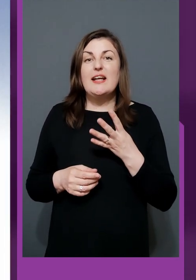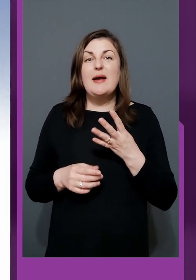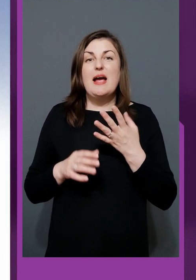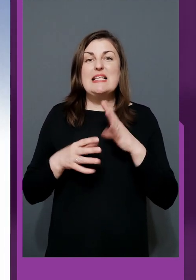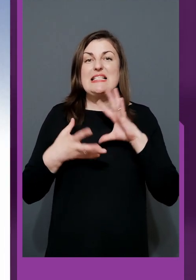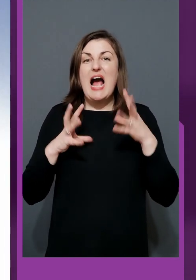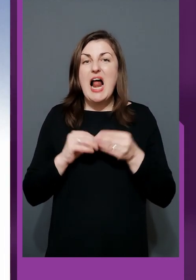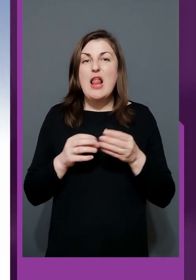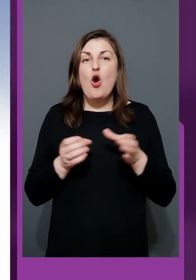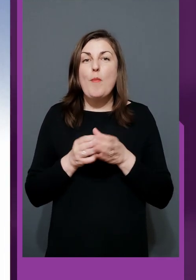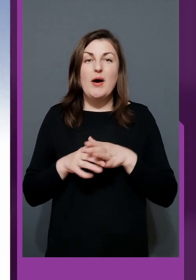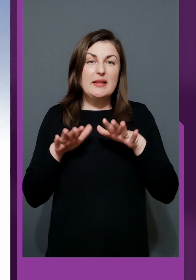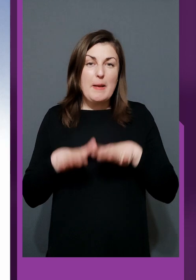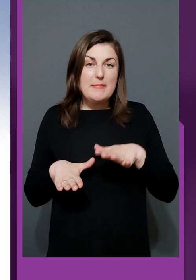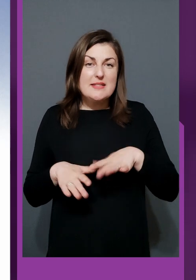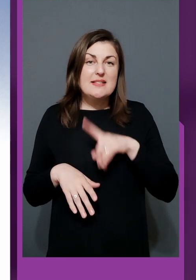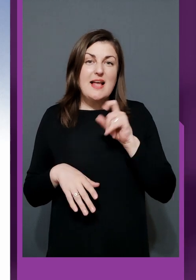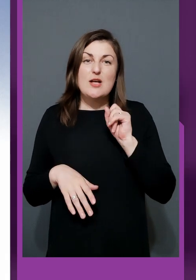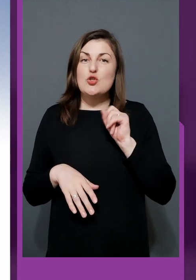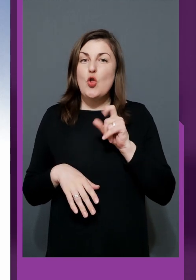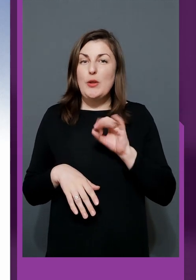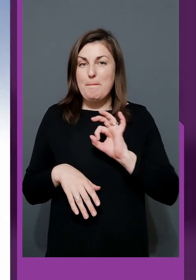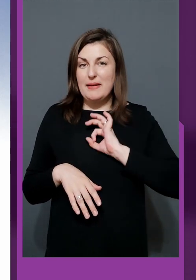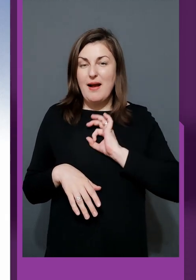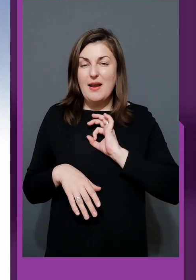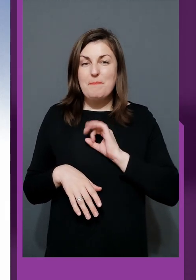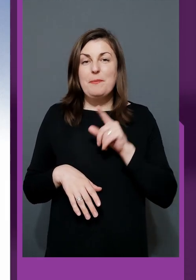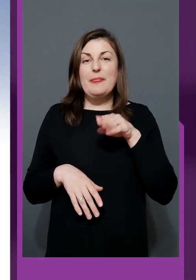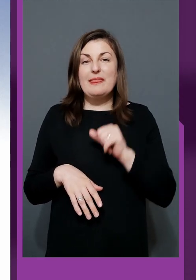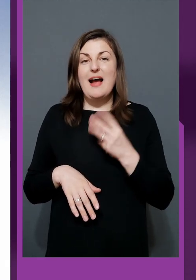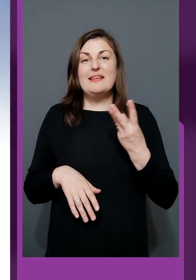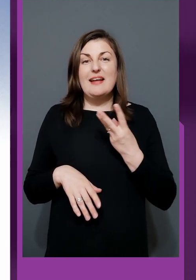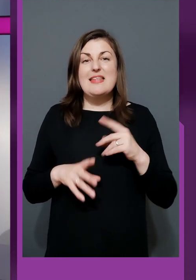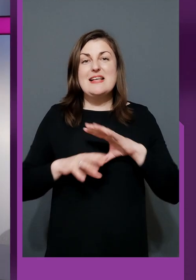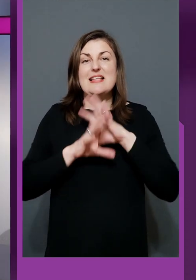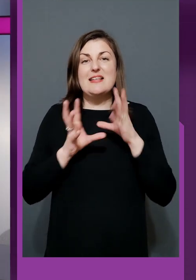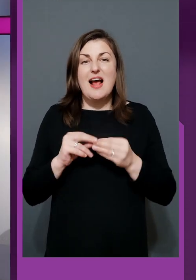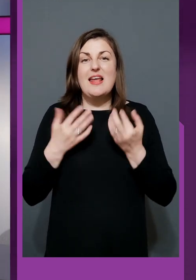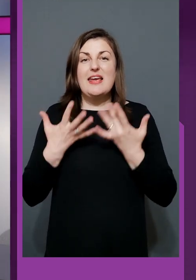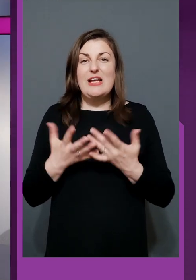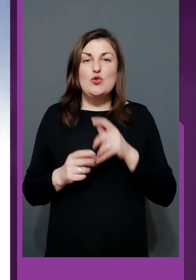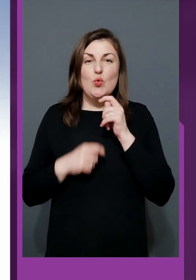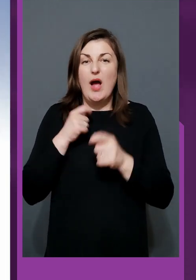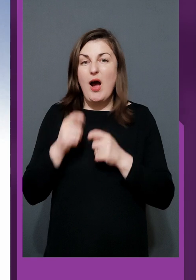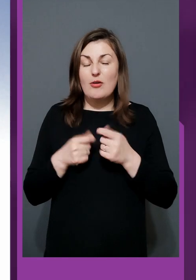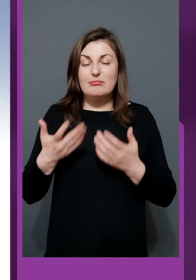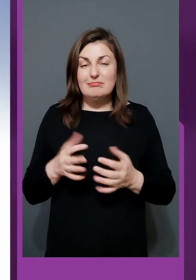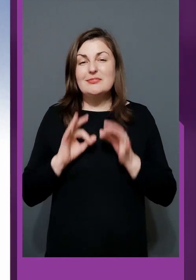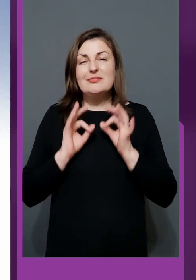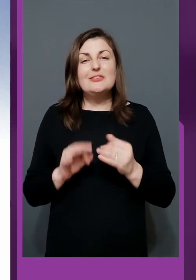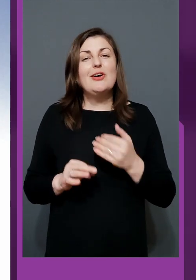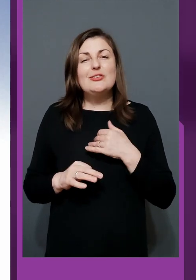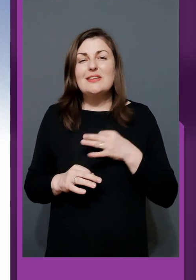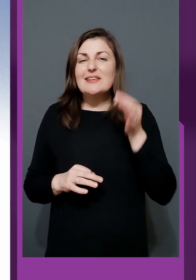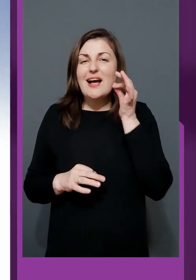та четверте загальнокомандне місце За золотими медалями та третє за загальною кількістю нагород ну і звісно